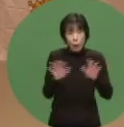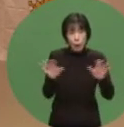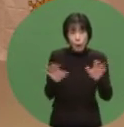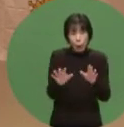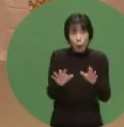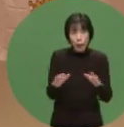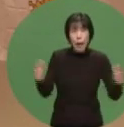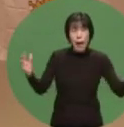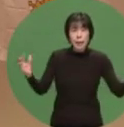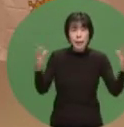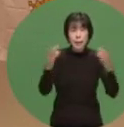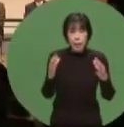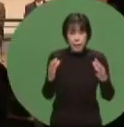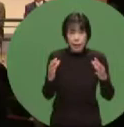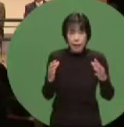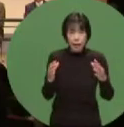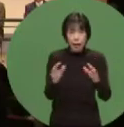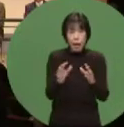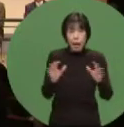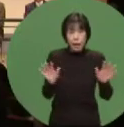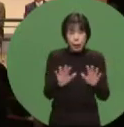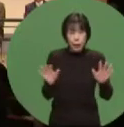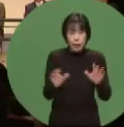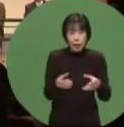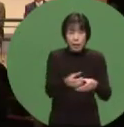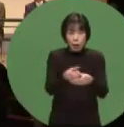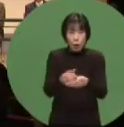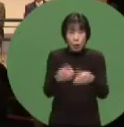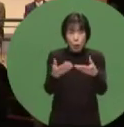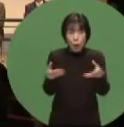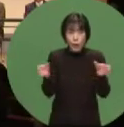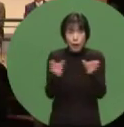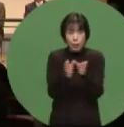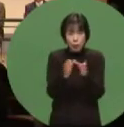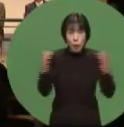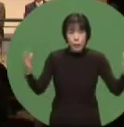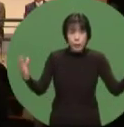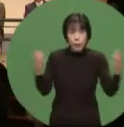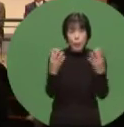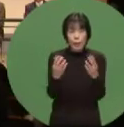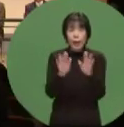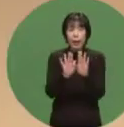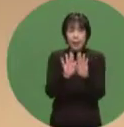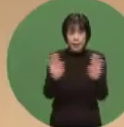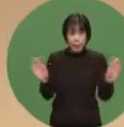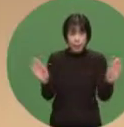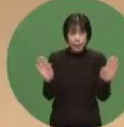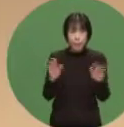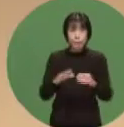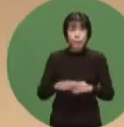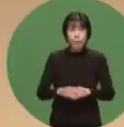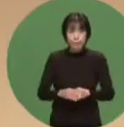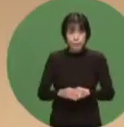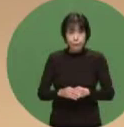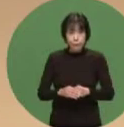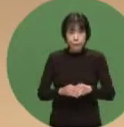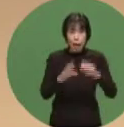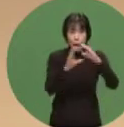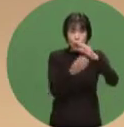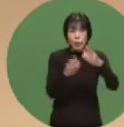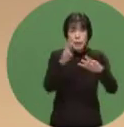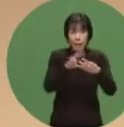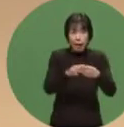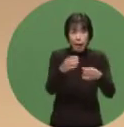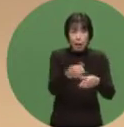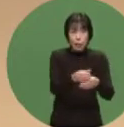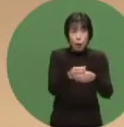ちが一堂に会し、幼年消防クラブの集いが開かれました。まず藤田消